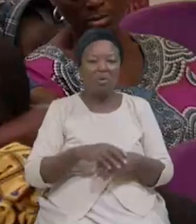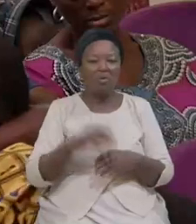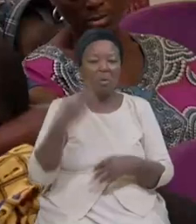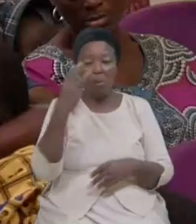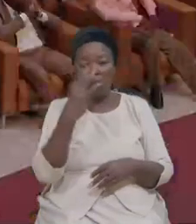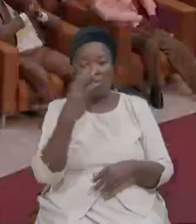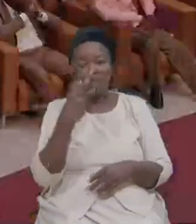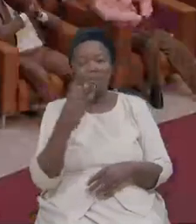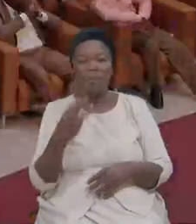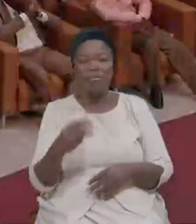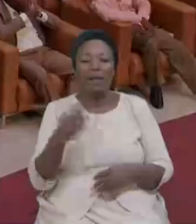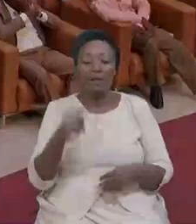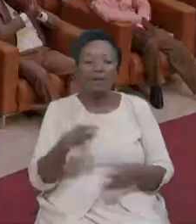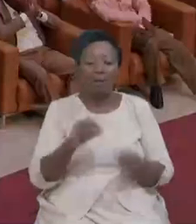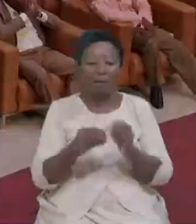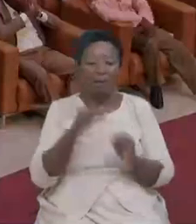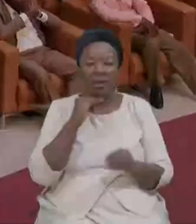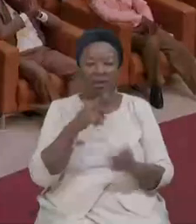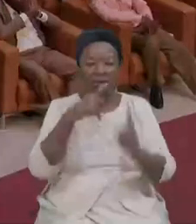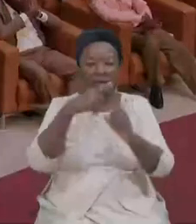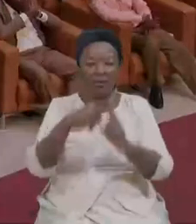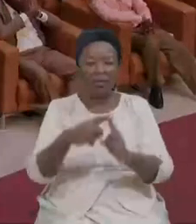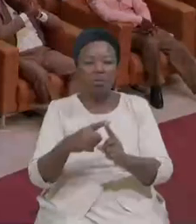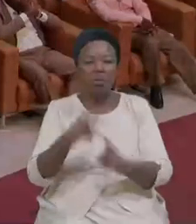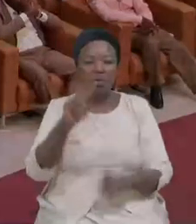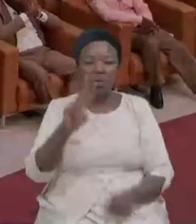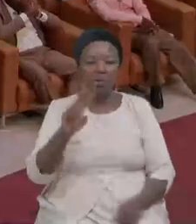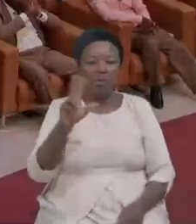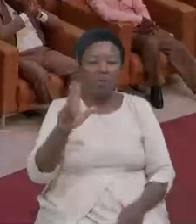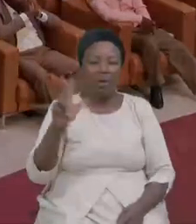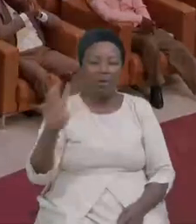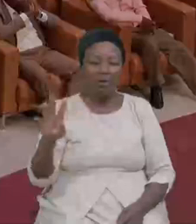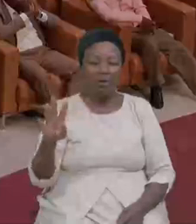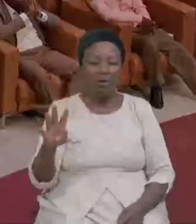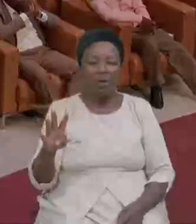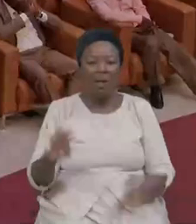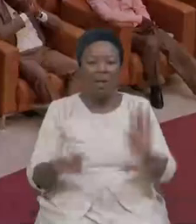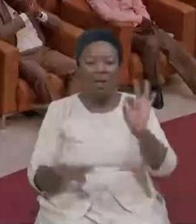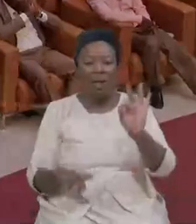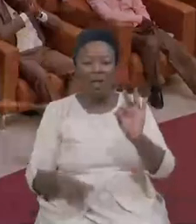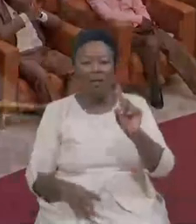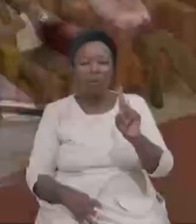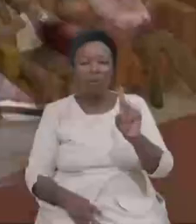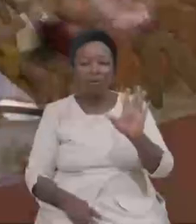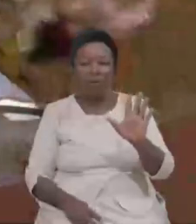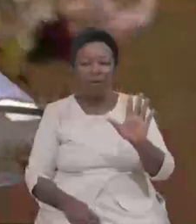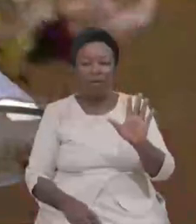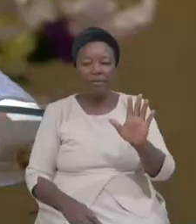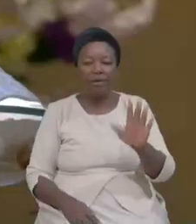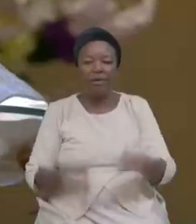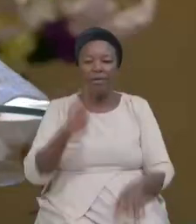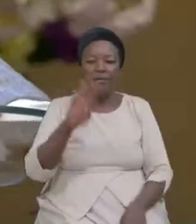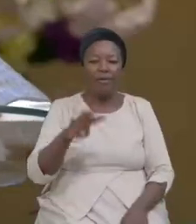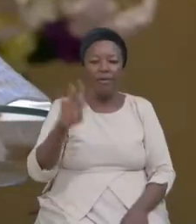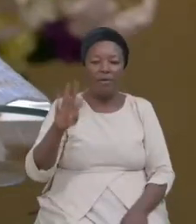numéro, vous pouvez nous contacter plus 234 91 54 44 92